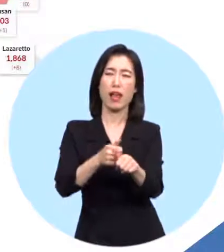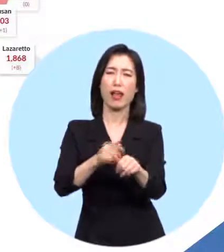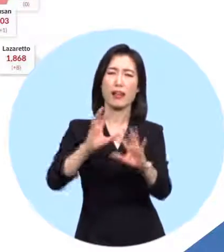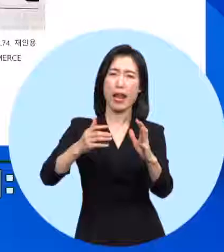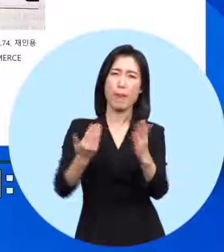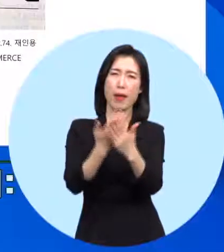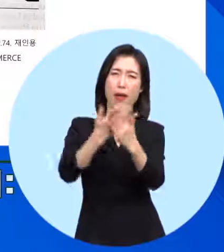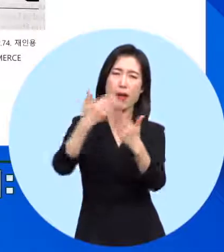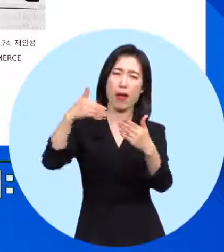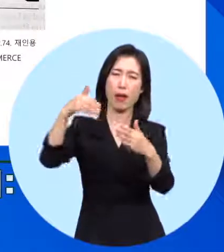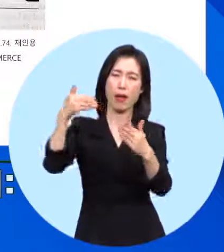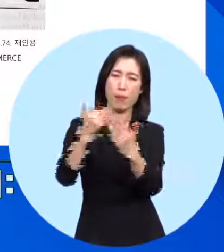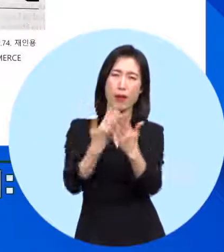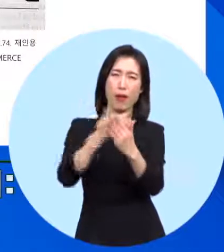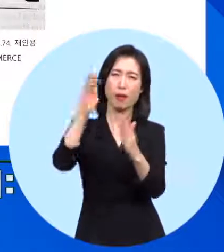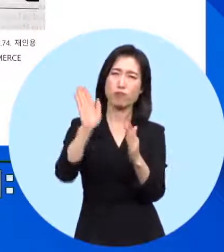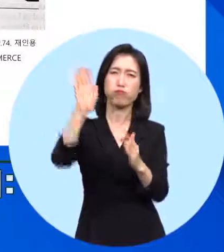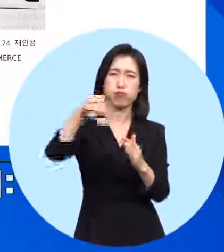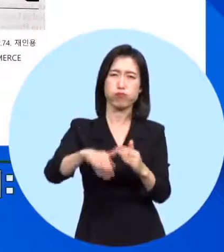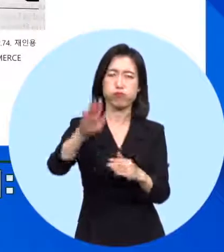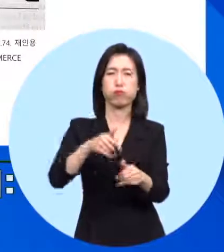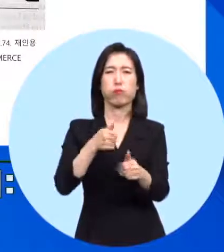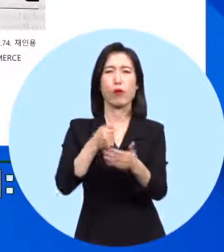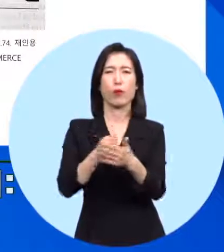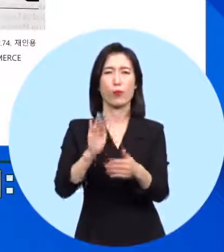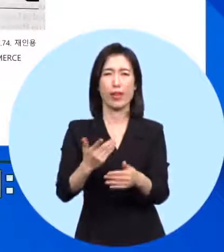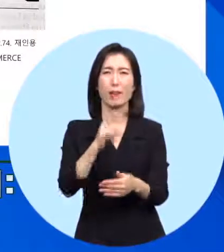있습니다. 제가 오늘